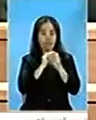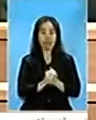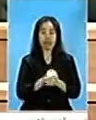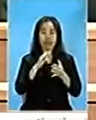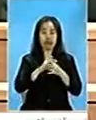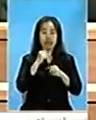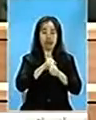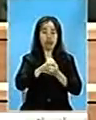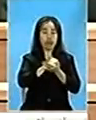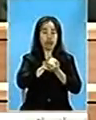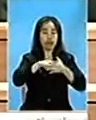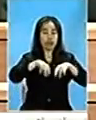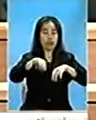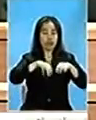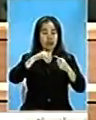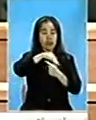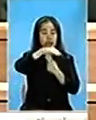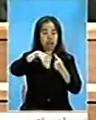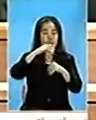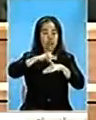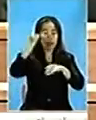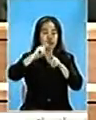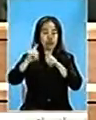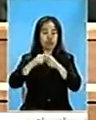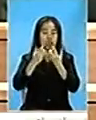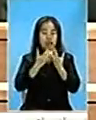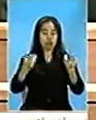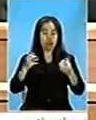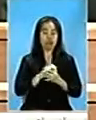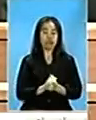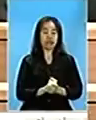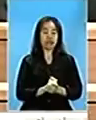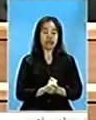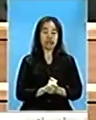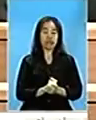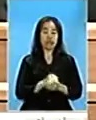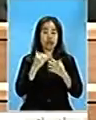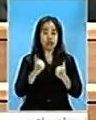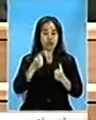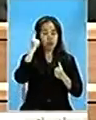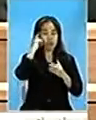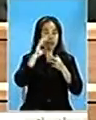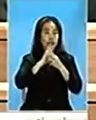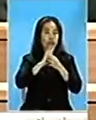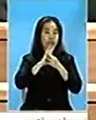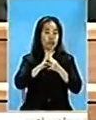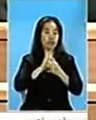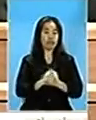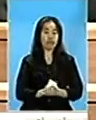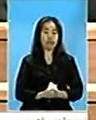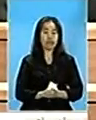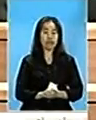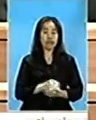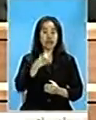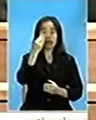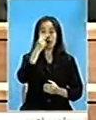บริการทรัพยากรหรือการบริหารทรัพยากรเพื่อคนรุ่นหลังของเราวันนี้น่าเป็นห่วงมากครับท่านประธานครับท่านประธานเ